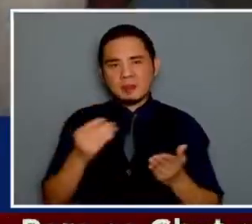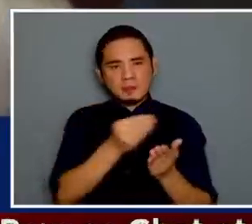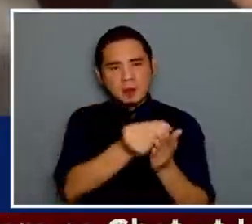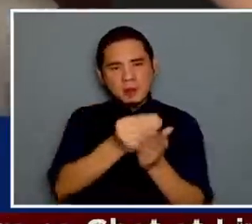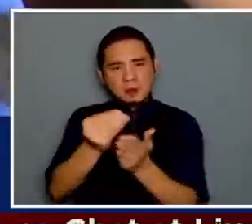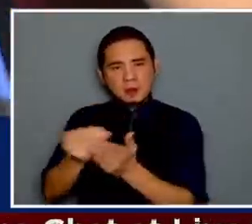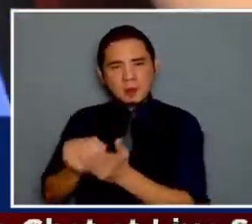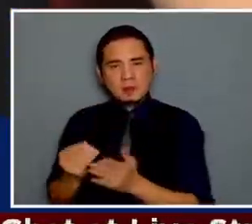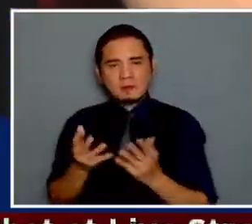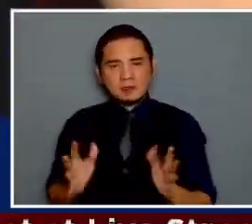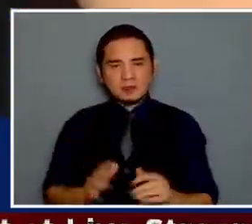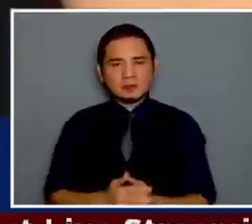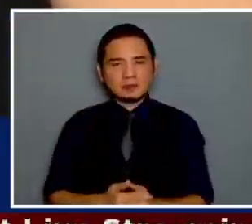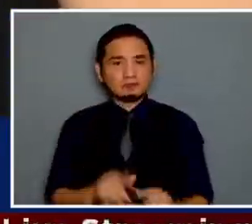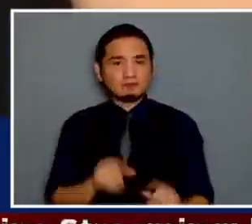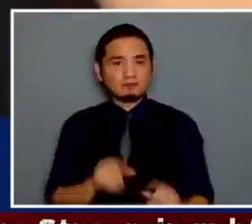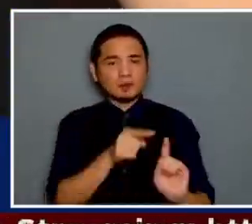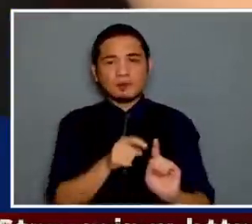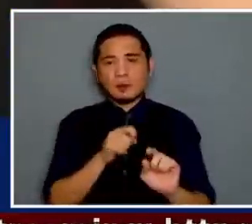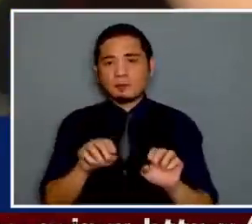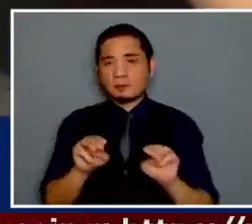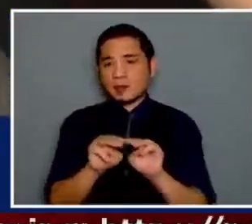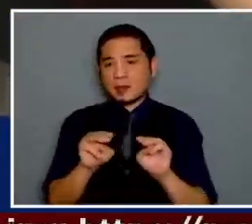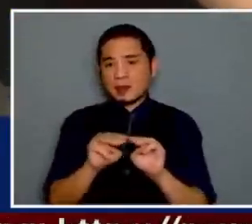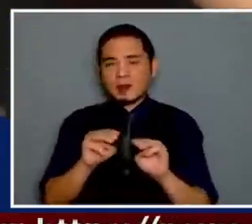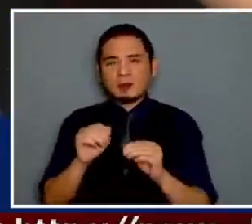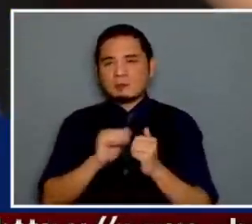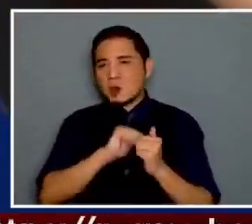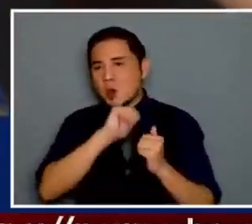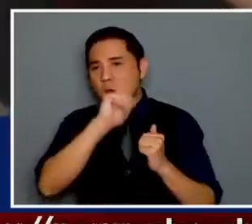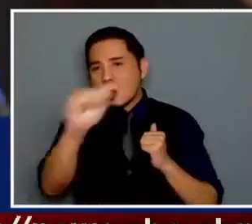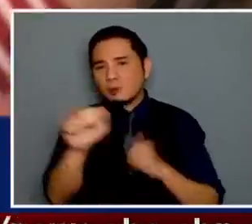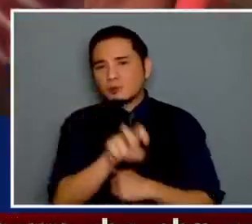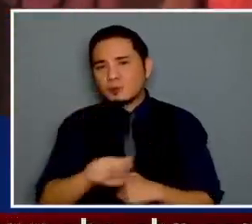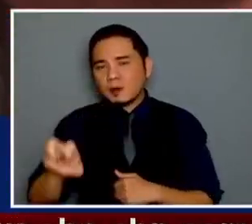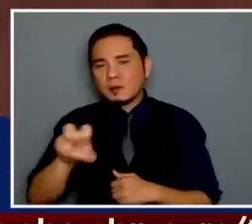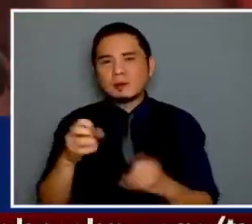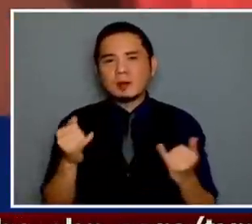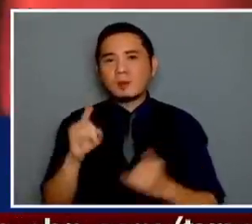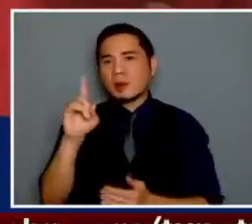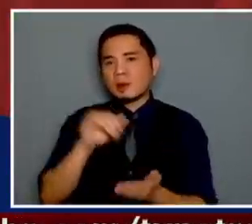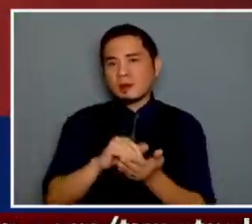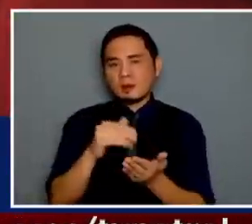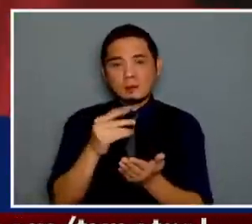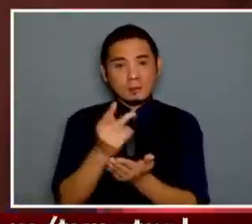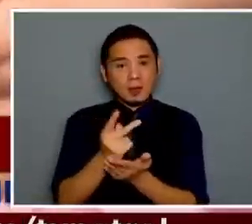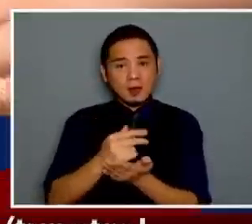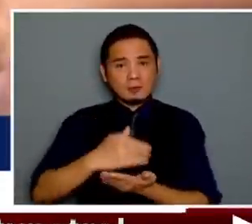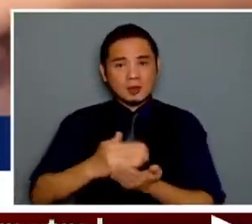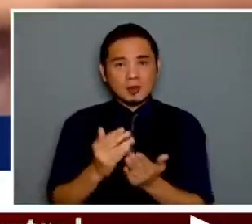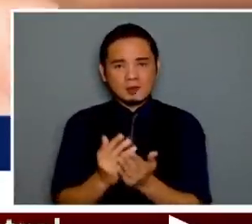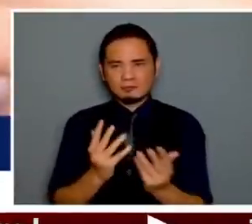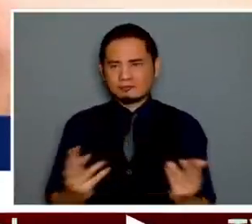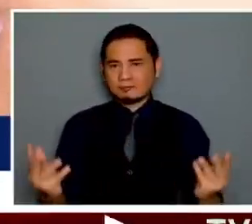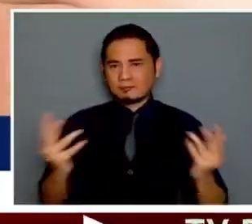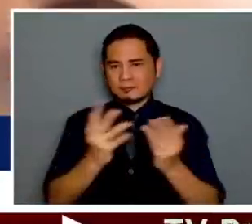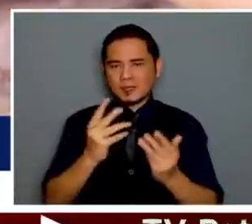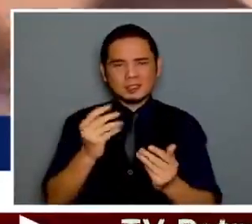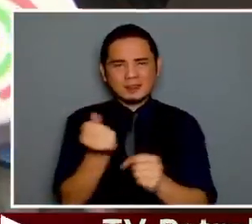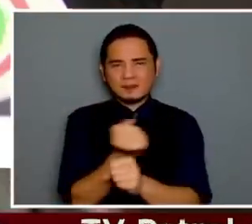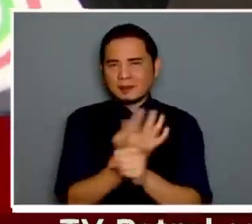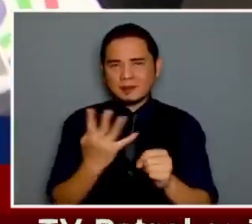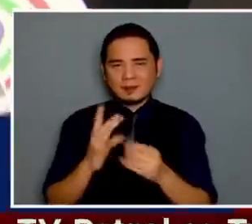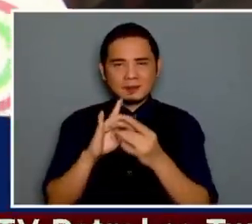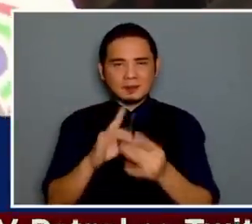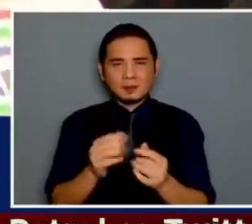Marikina, napagkasya ang 1,000 pesos na budget para sa mga pamasko. Dito dalawa na to, 300. Isang blouse, 150